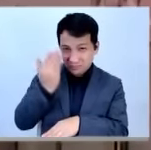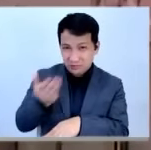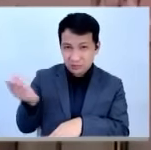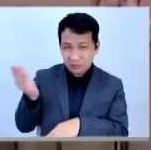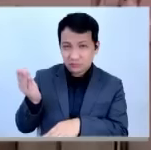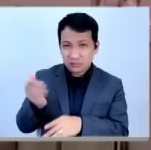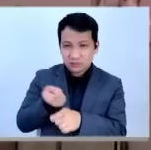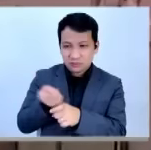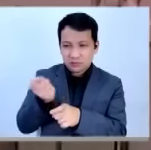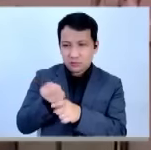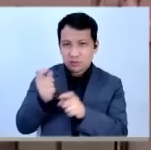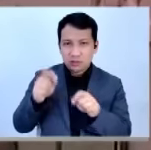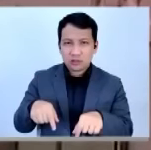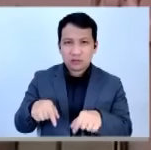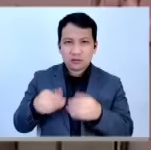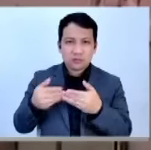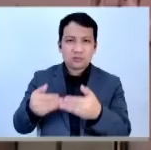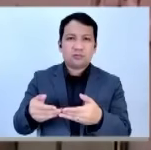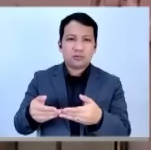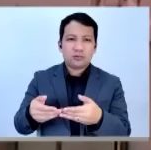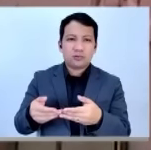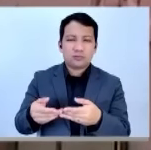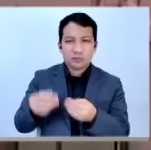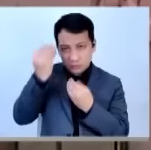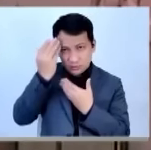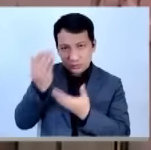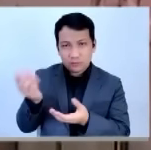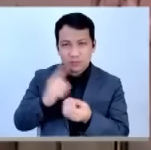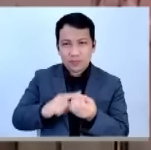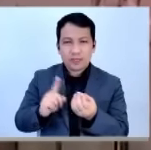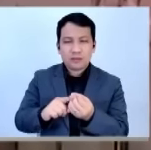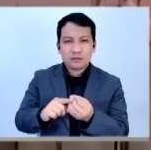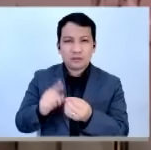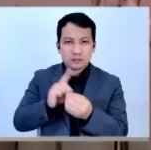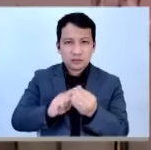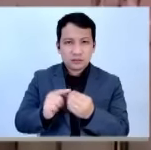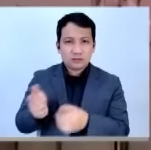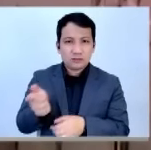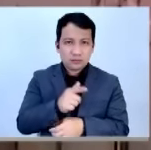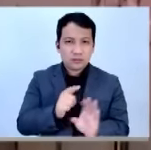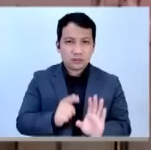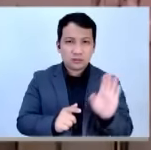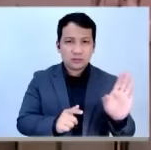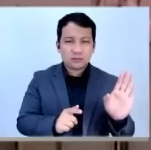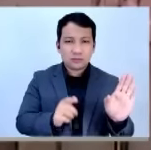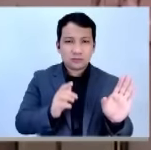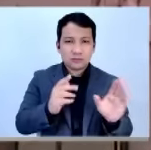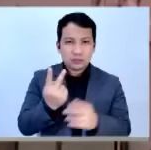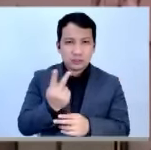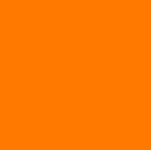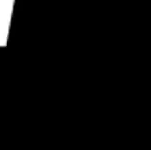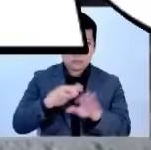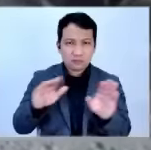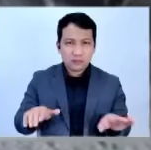na tuloy-tuloy nga yung pagsasabi sa kanila ukol umano doon sa kanilang kapabayaan sa dalawang bata.